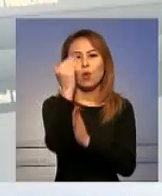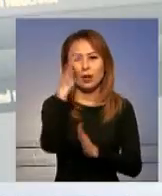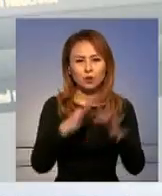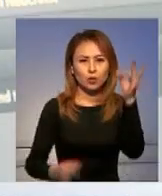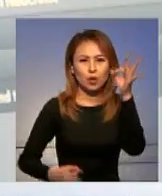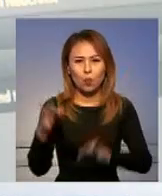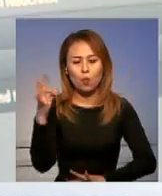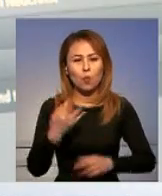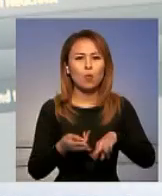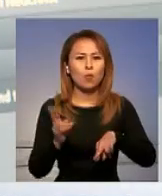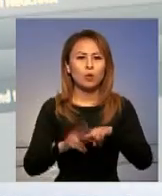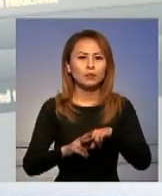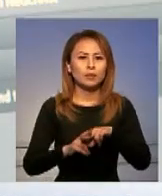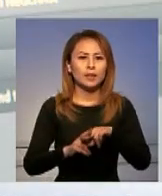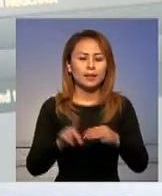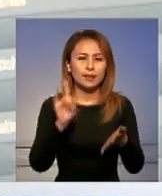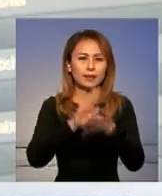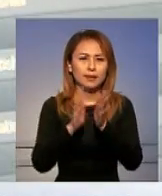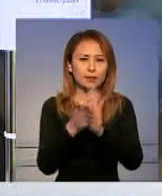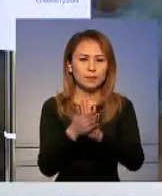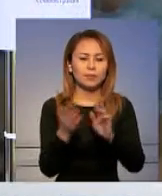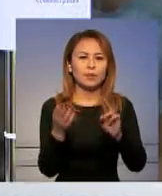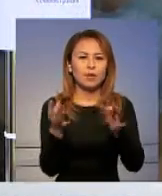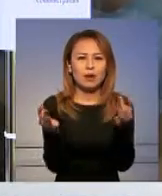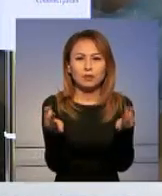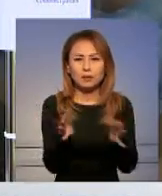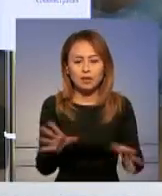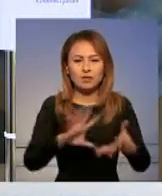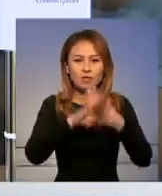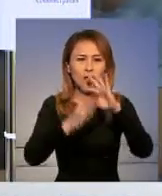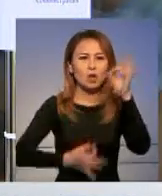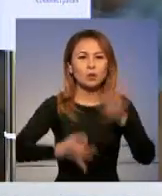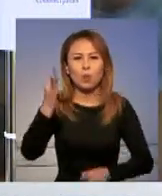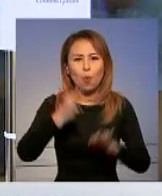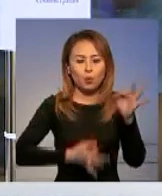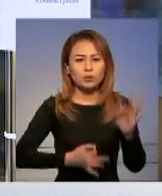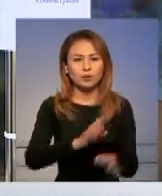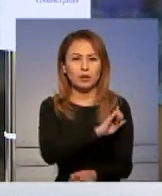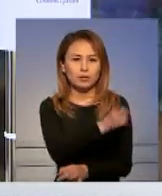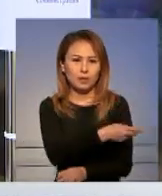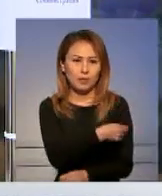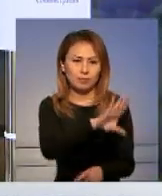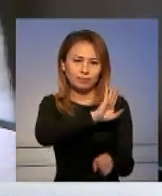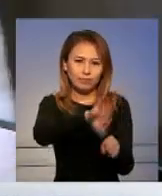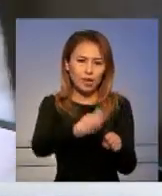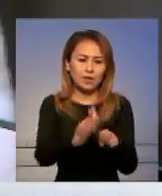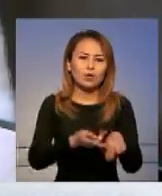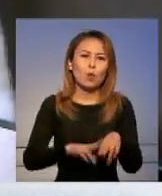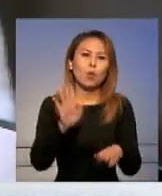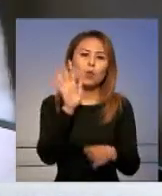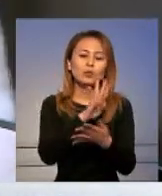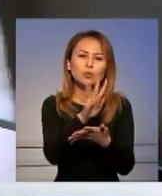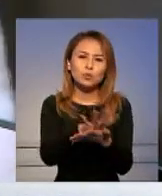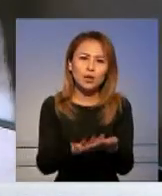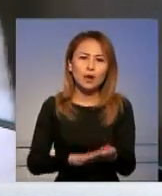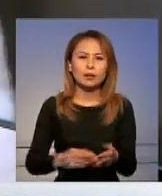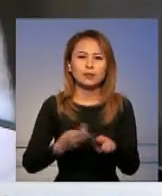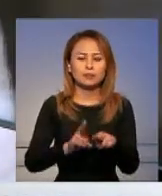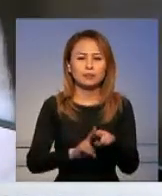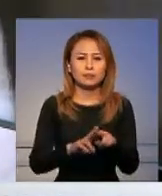енгізді. Жоғарғы сот уәжбен келіспей, жергілікті сот актілерінің күшін жойды. Сондай-ақ букмекерлік кеңсенің